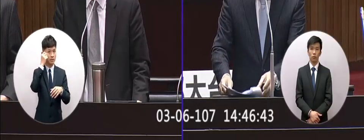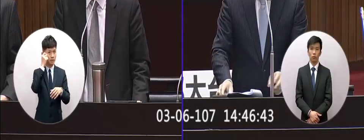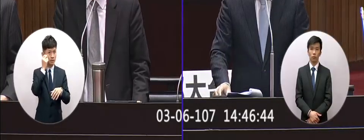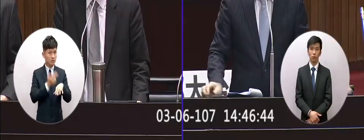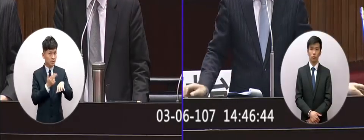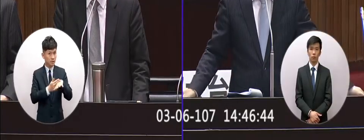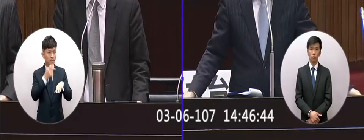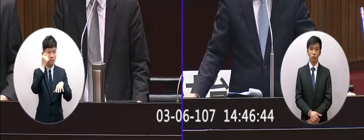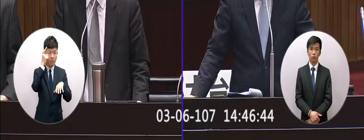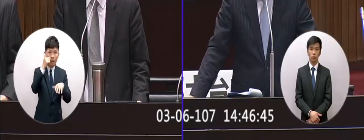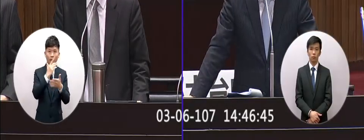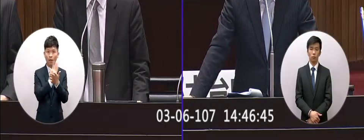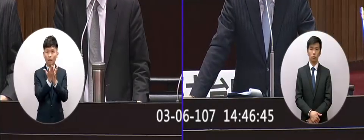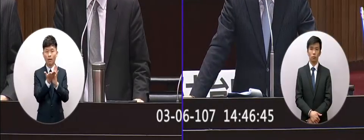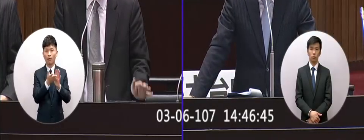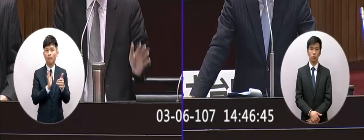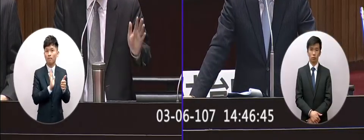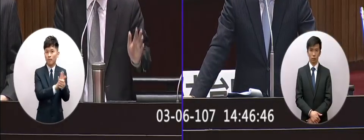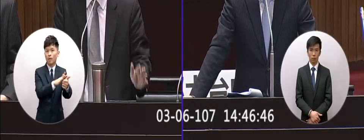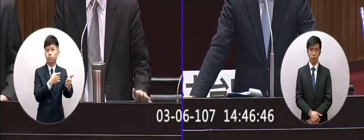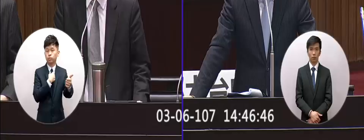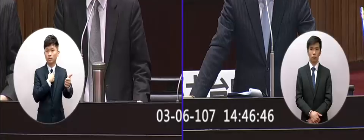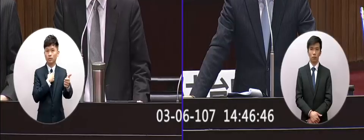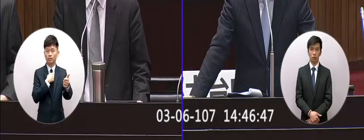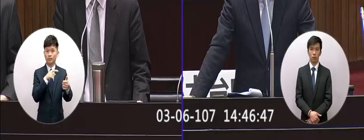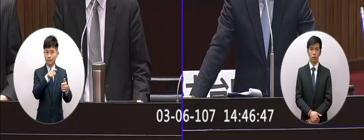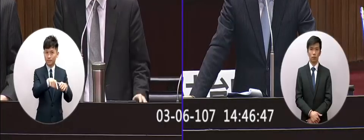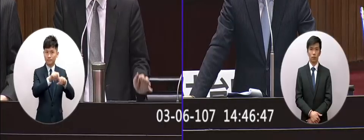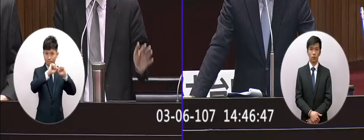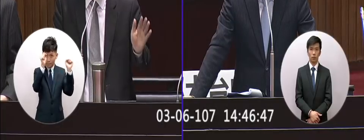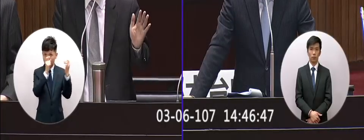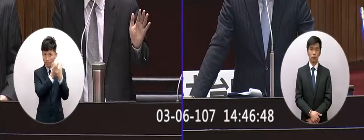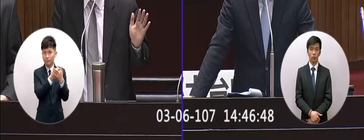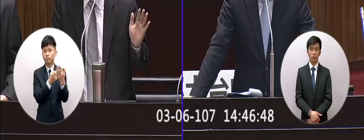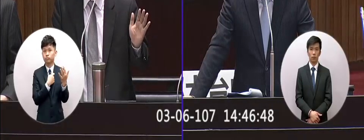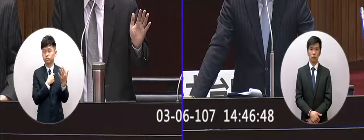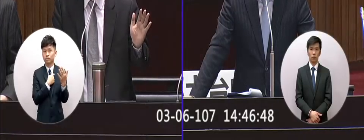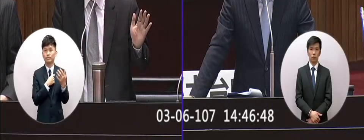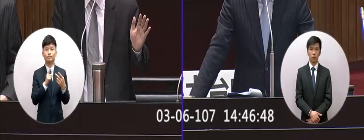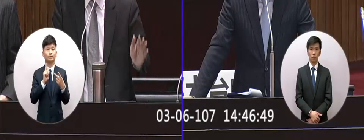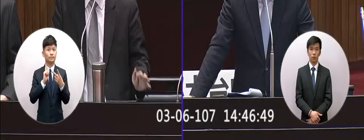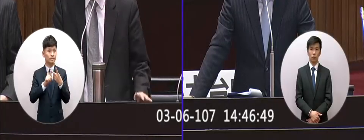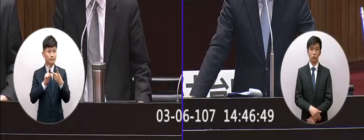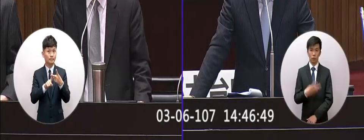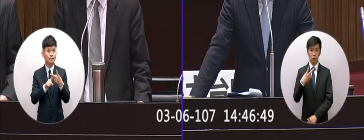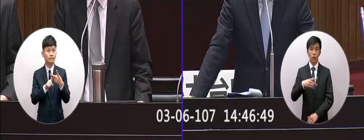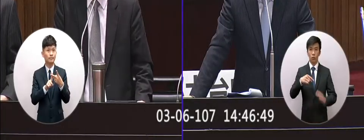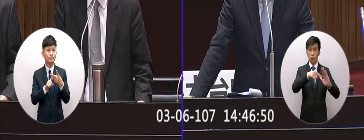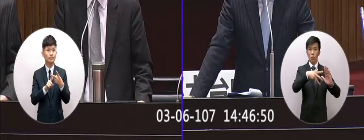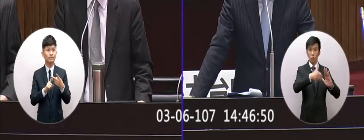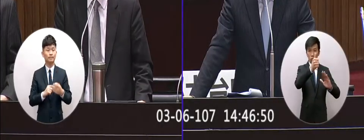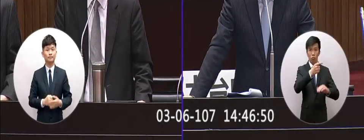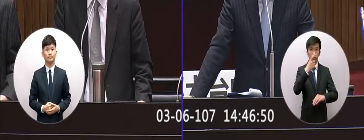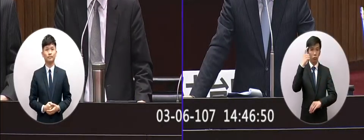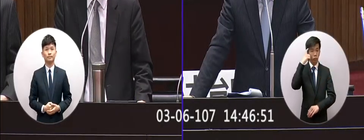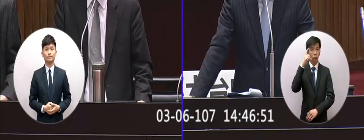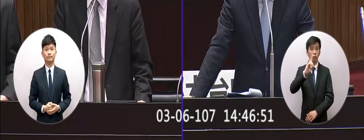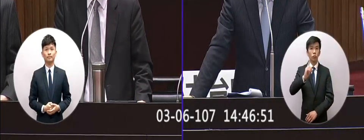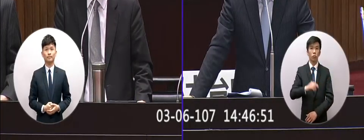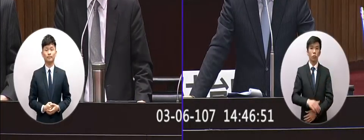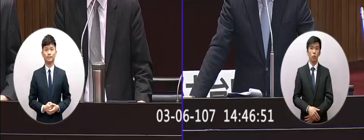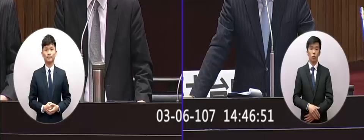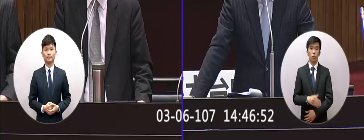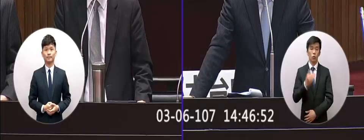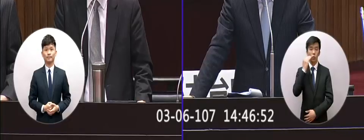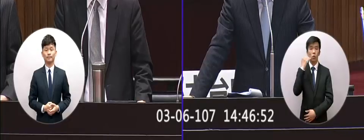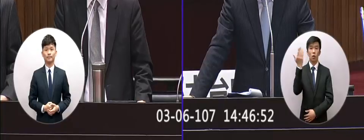等等，他都需要台湾的协助啊。我们必须要去了解这一点。那第二个就是， 那所以你认为，你说如果是